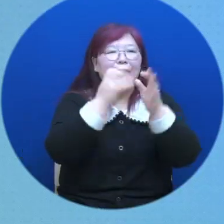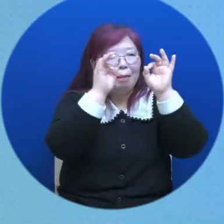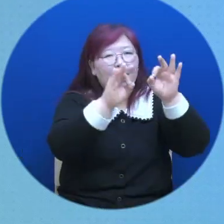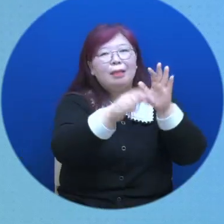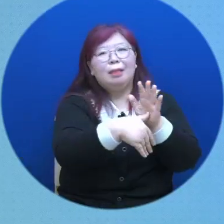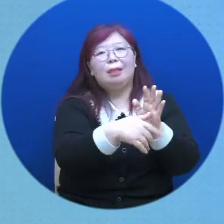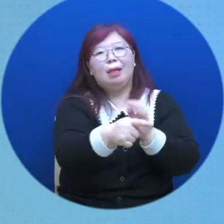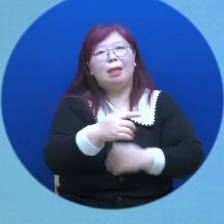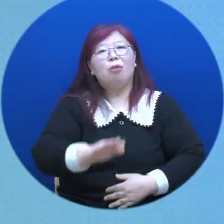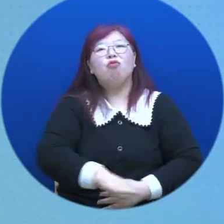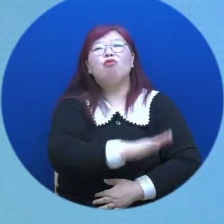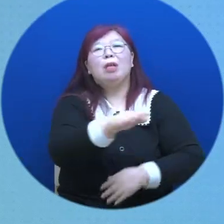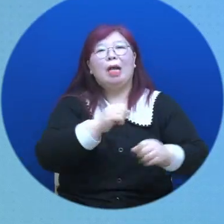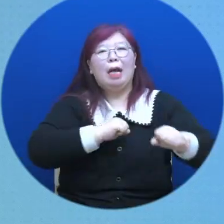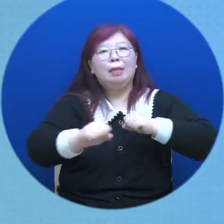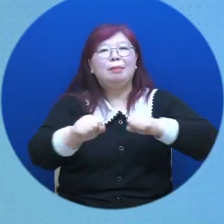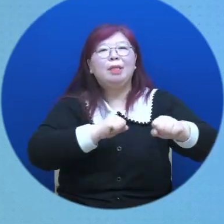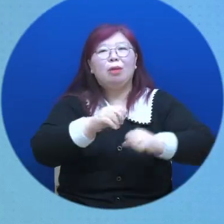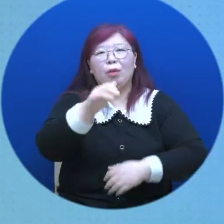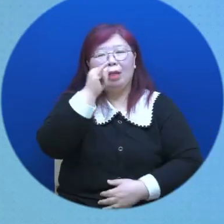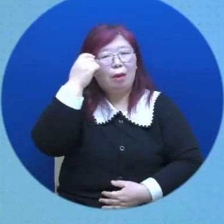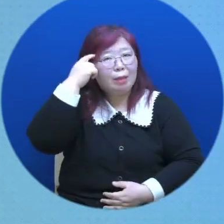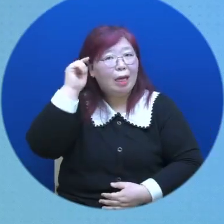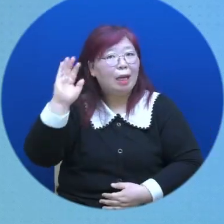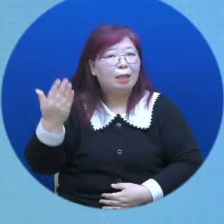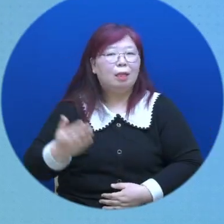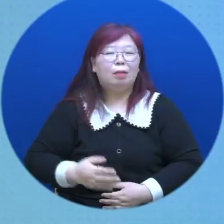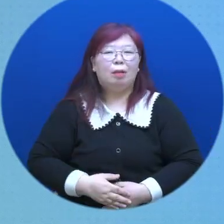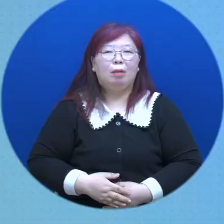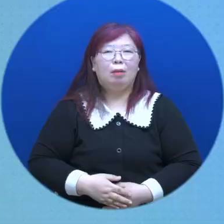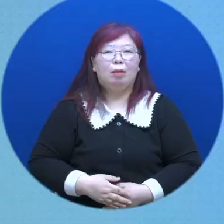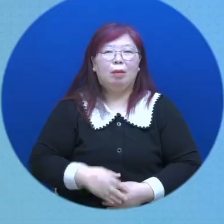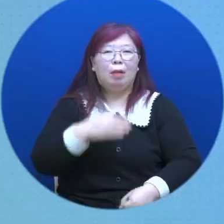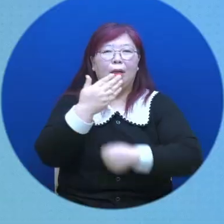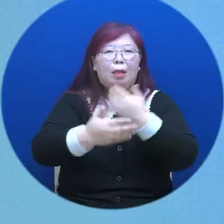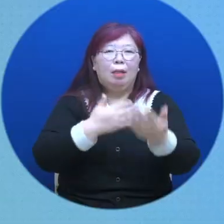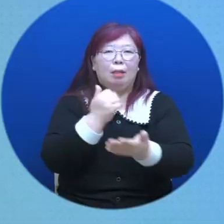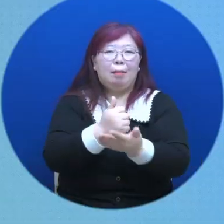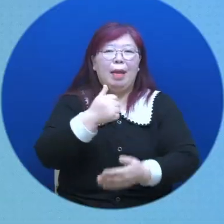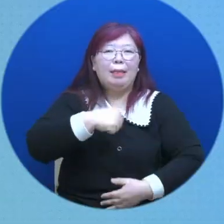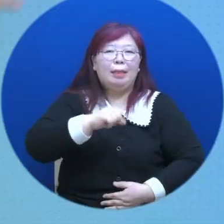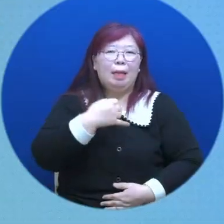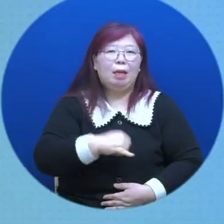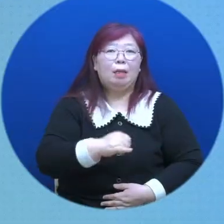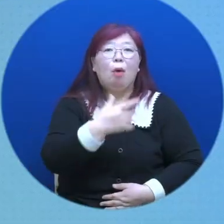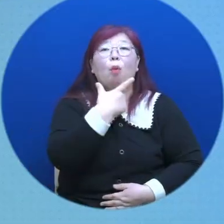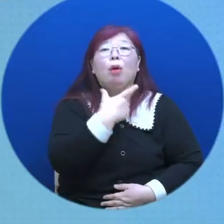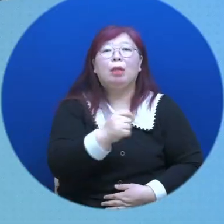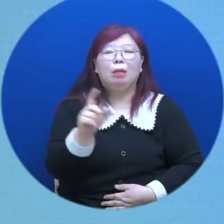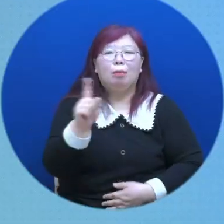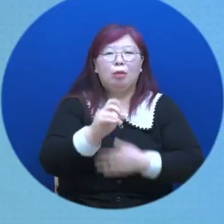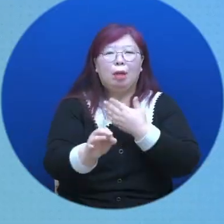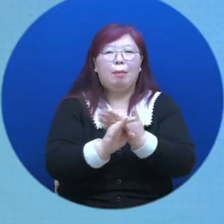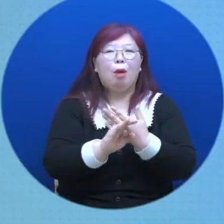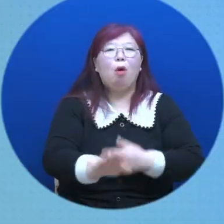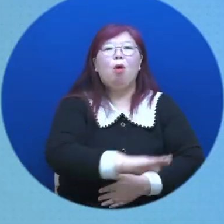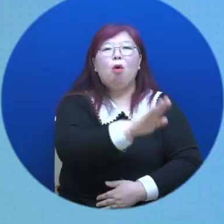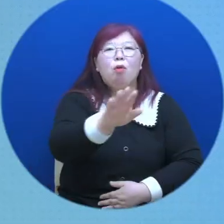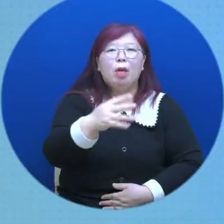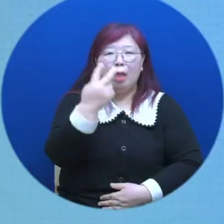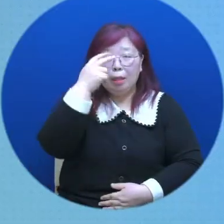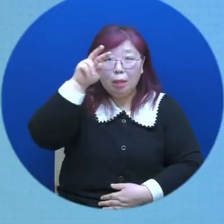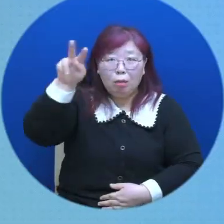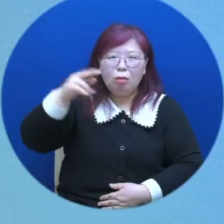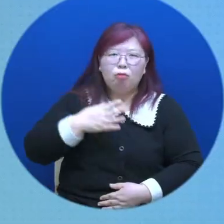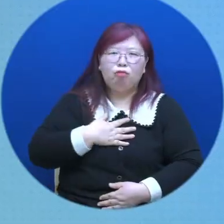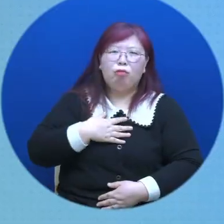있더라는 거예요. 여러분, 하나님께서 하나님의 자녀들에게 이걸 원하고 있잖아요. 우리의 시선을 우리의 입장이